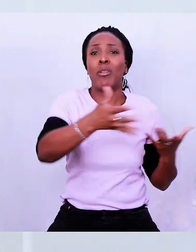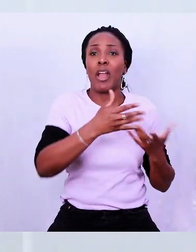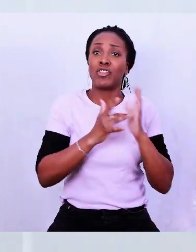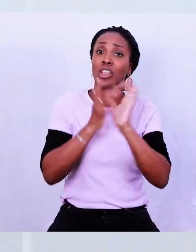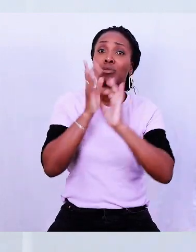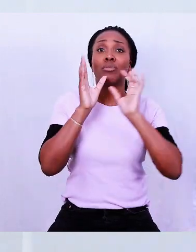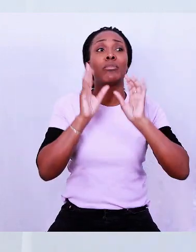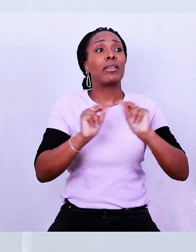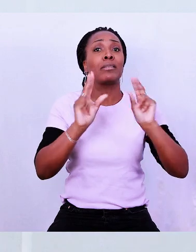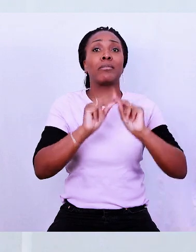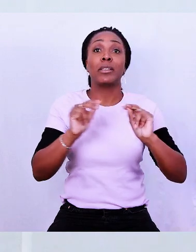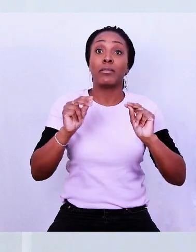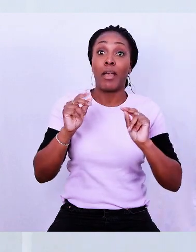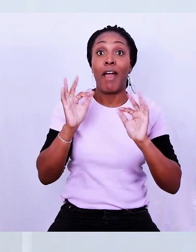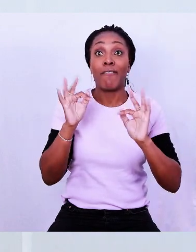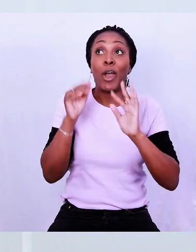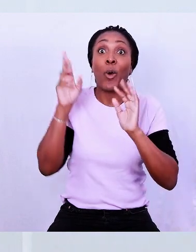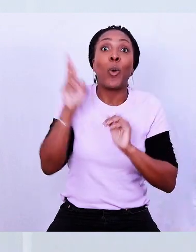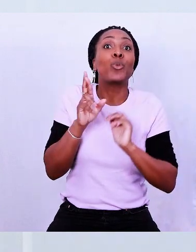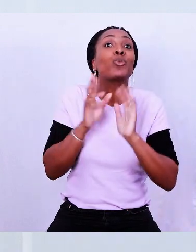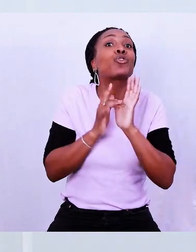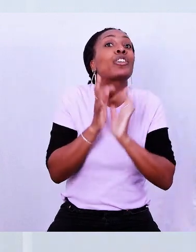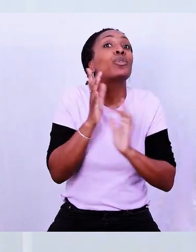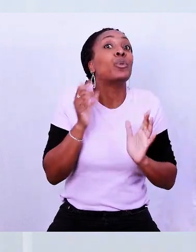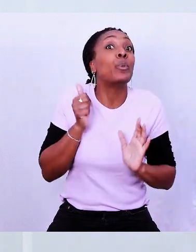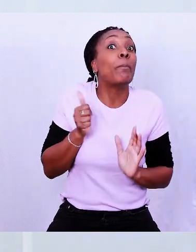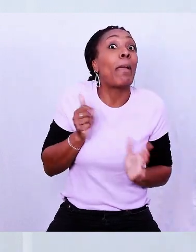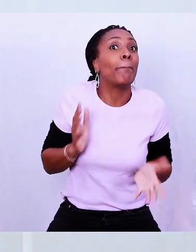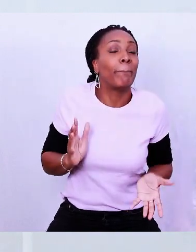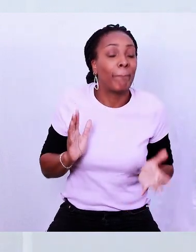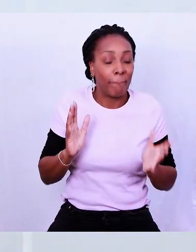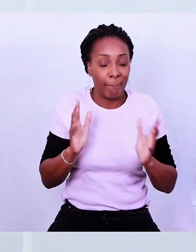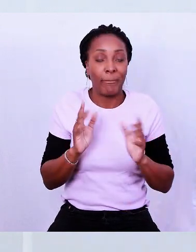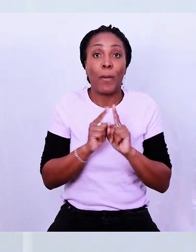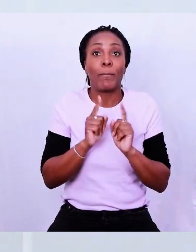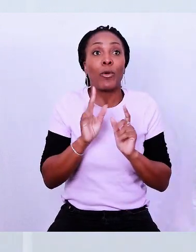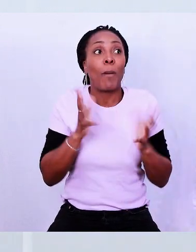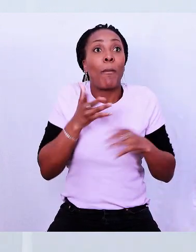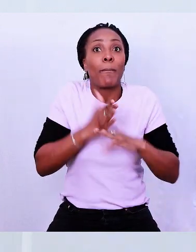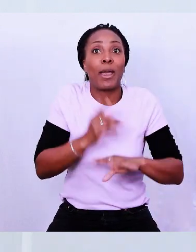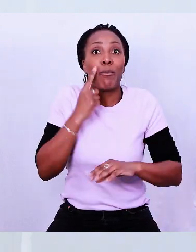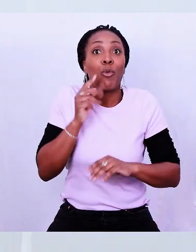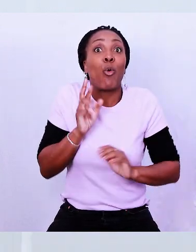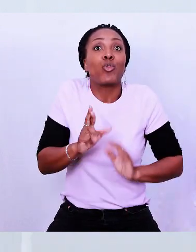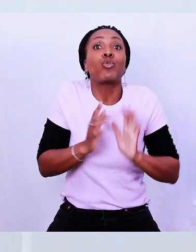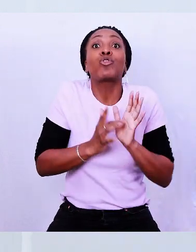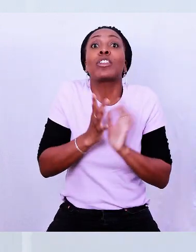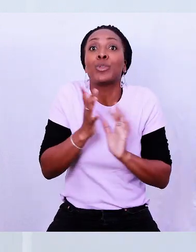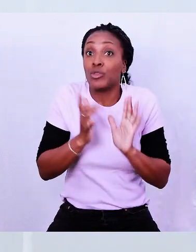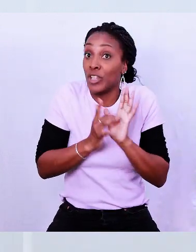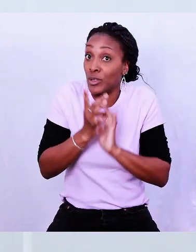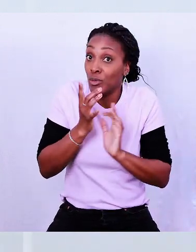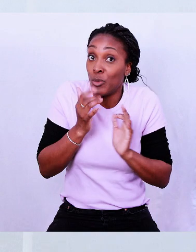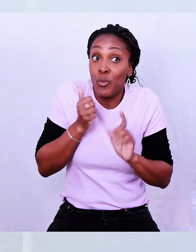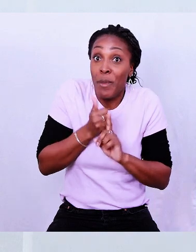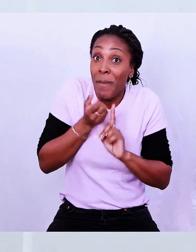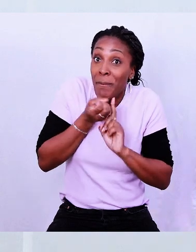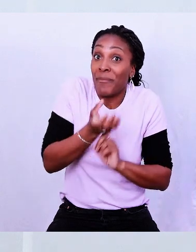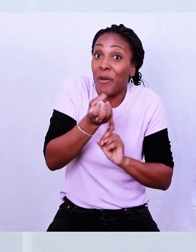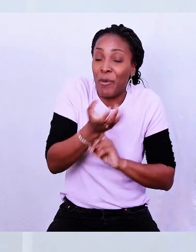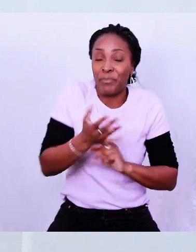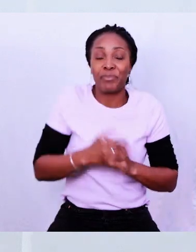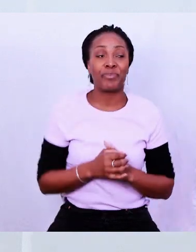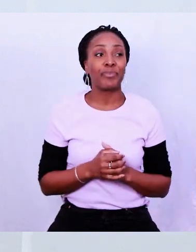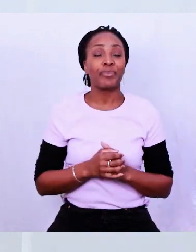sur le retour de Christ, mais surtout, sur la manière d'être prêt pour son retour. Et en fait, on voit que dans ce texte-là,